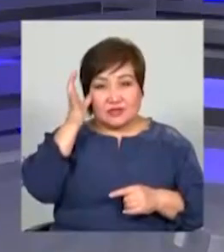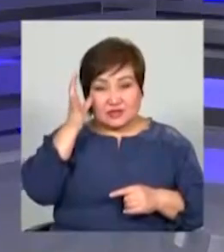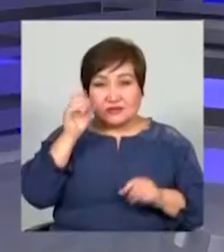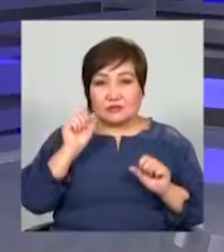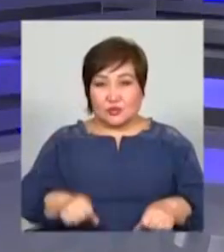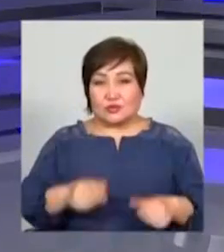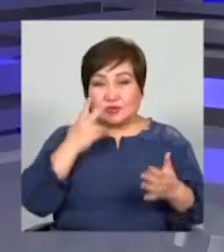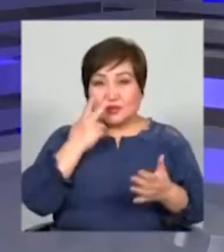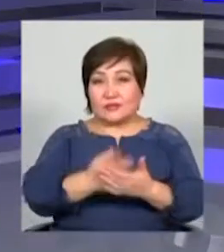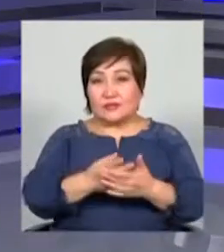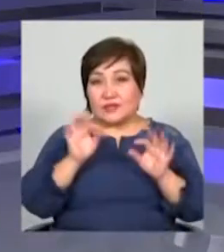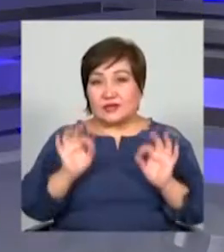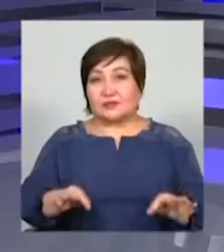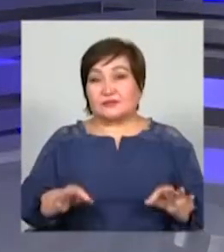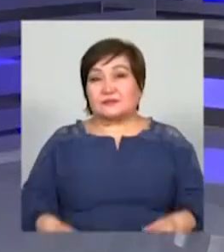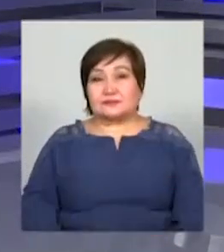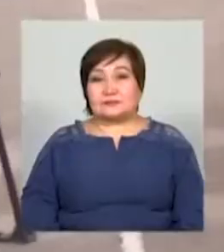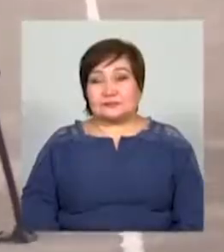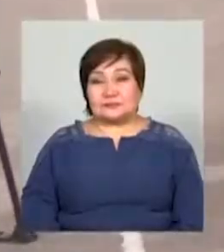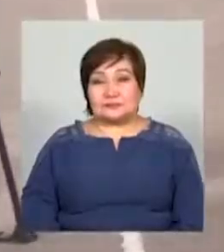Тақырыпты тілші баяндайды.